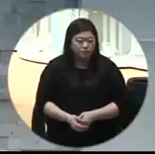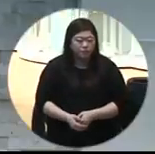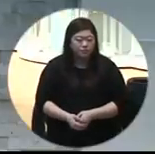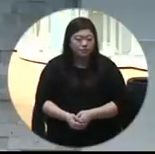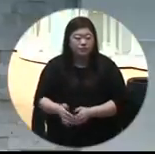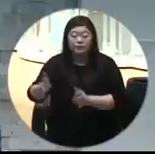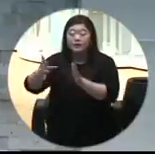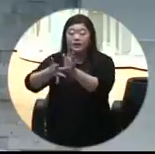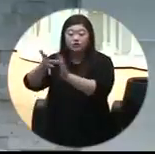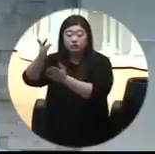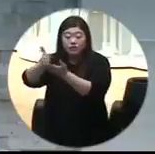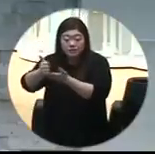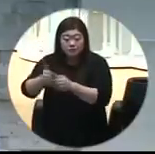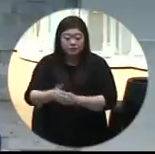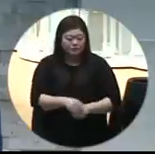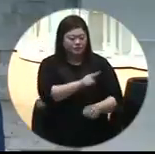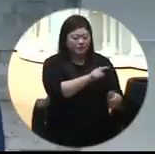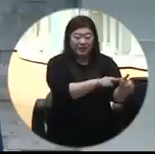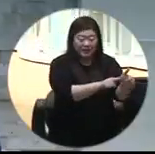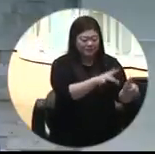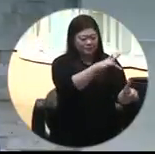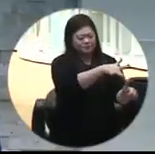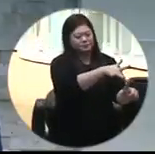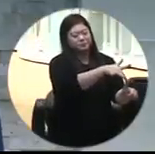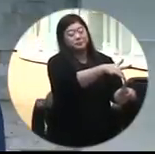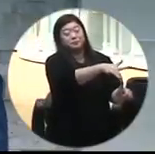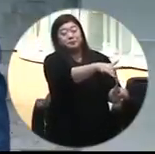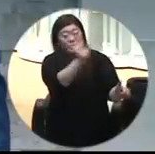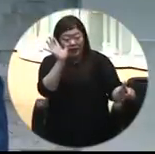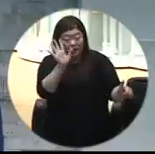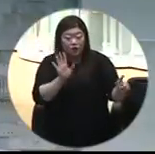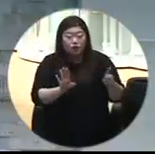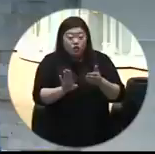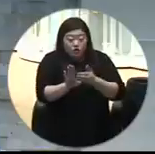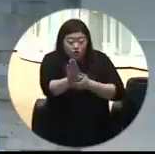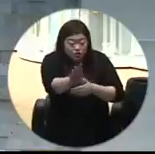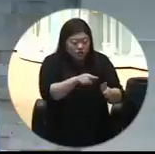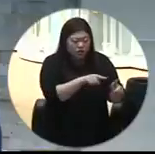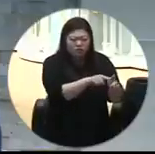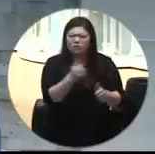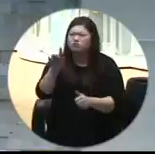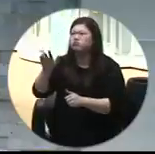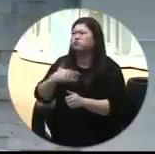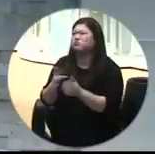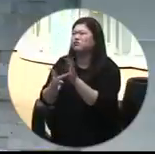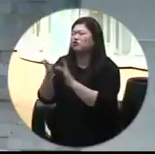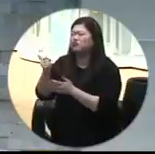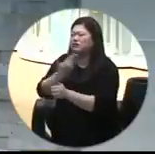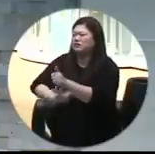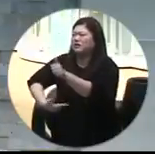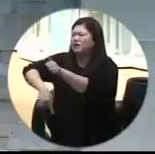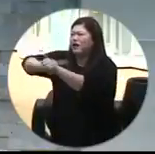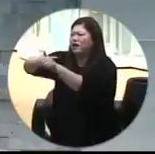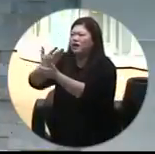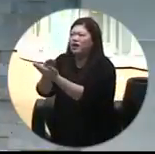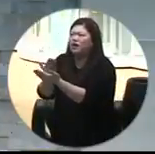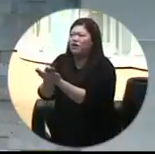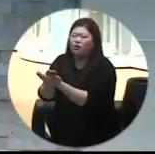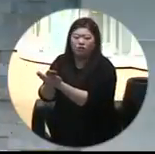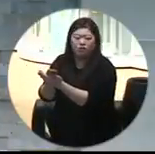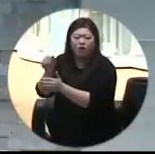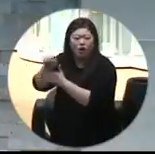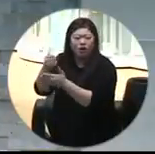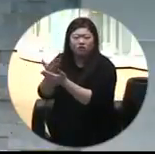사람이 치유받고 예수님과 함께 있기를 원했습니다. 허락해 주십시오. 나 예수님과 함께